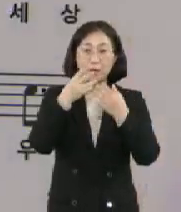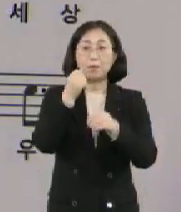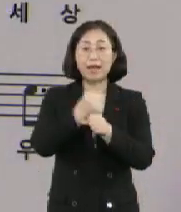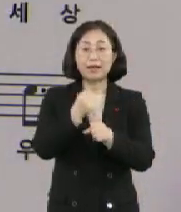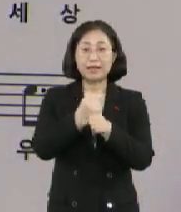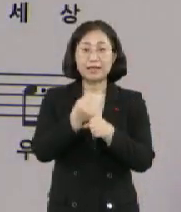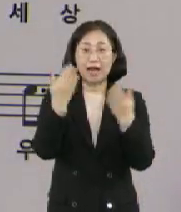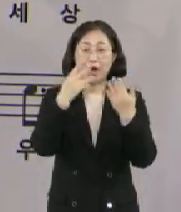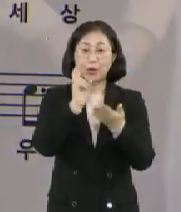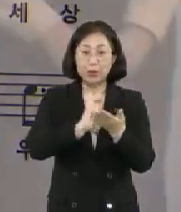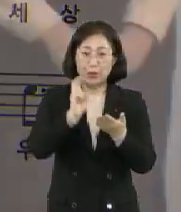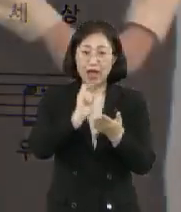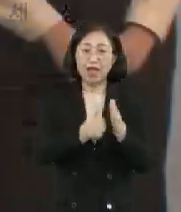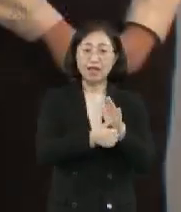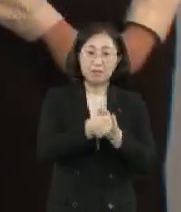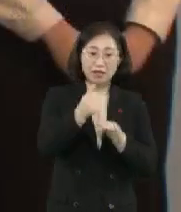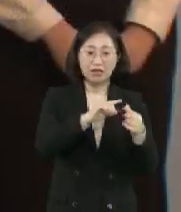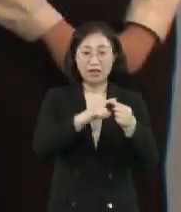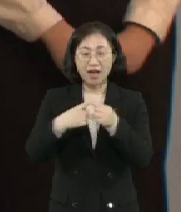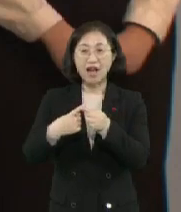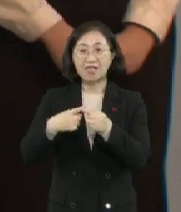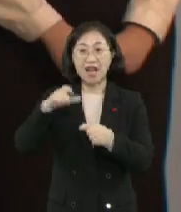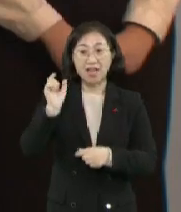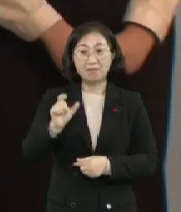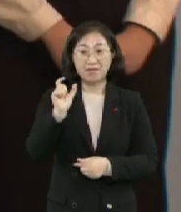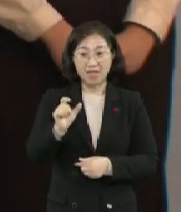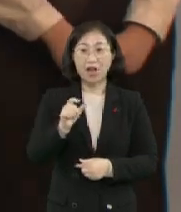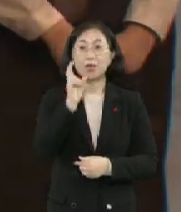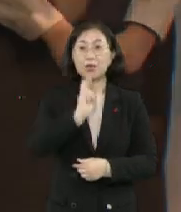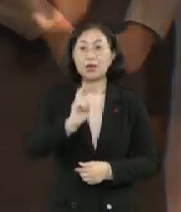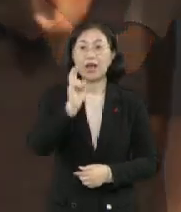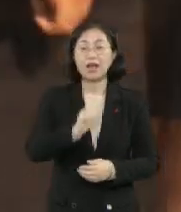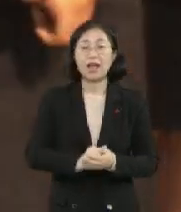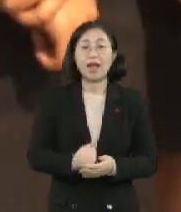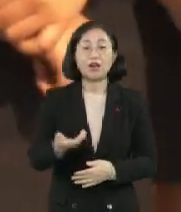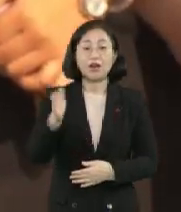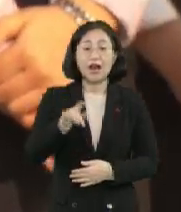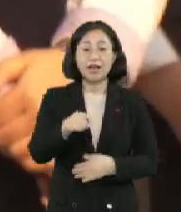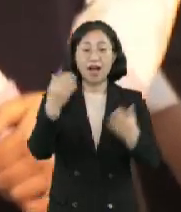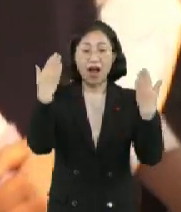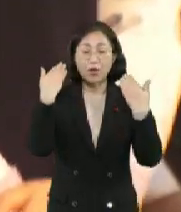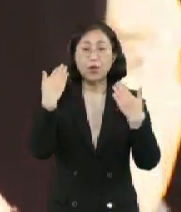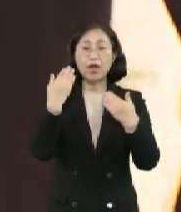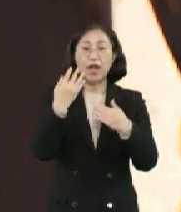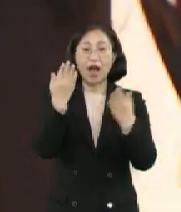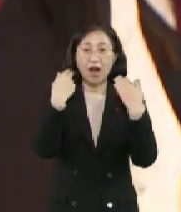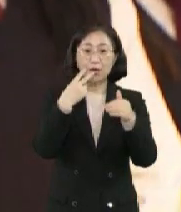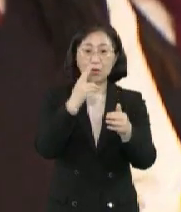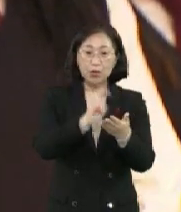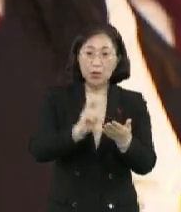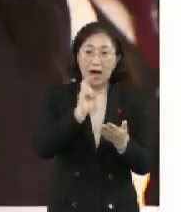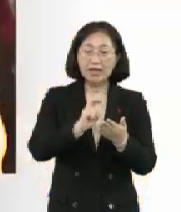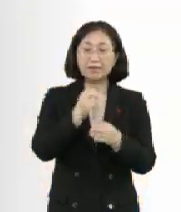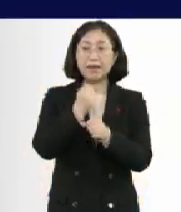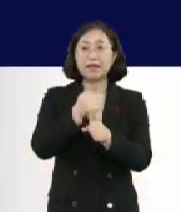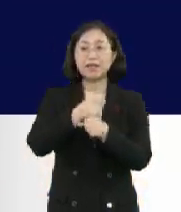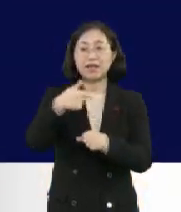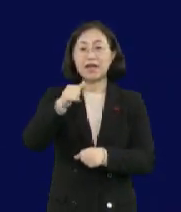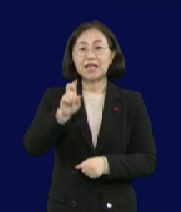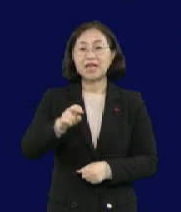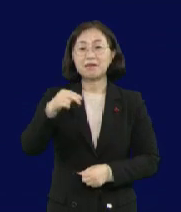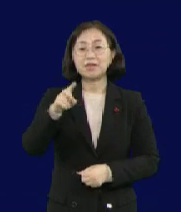교가인데 희망적인 가사와 힘찬 멜로디가 돋보입니다. 하지만 이 학교의 원래 교가는 작곡가 김성태의